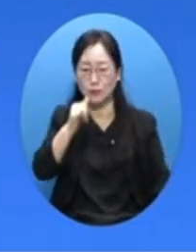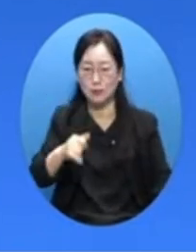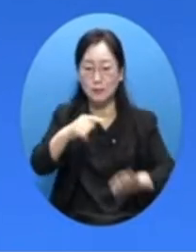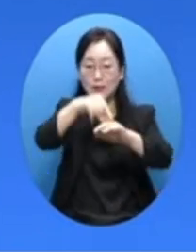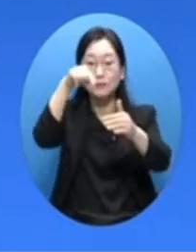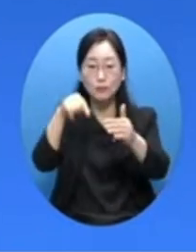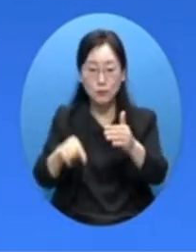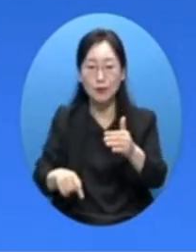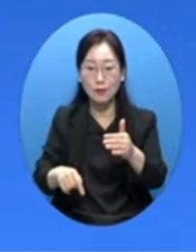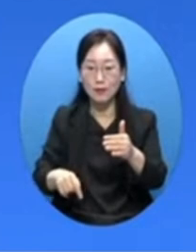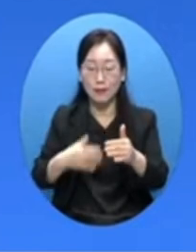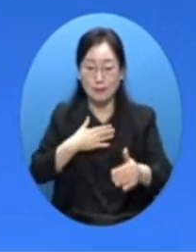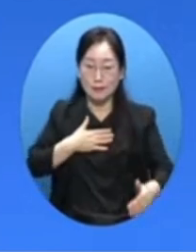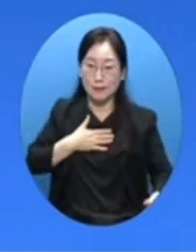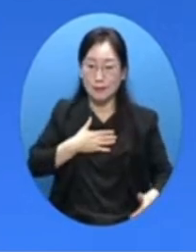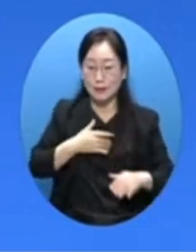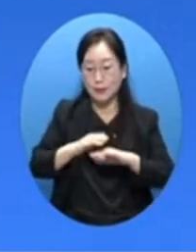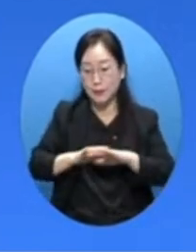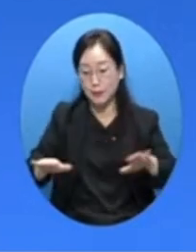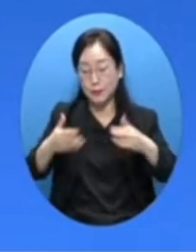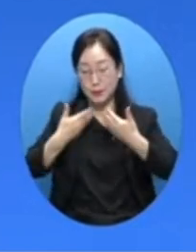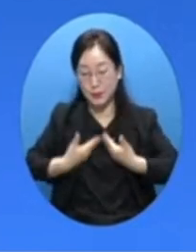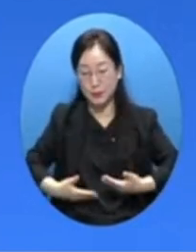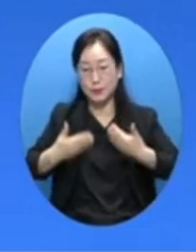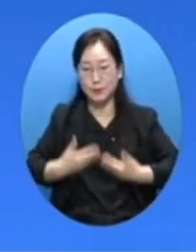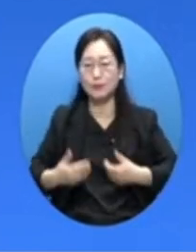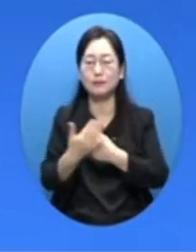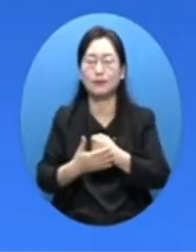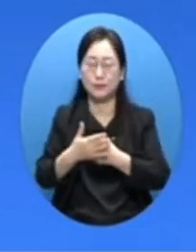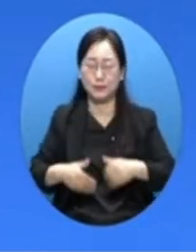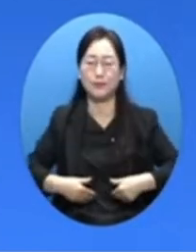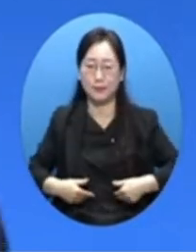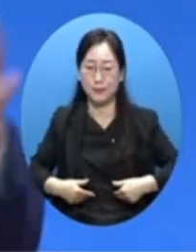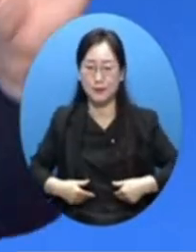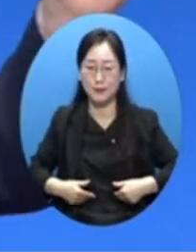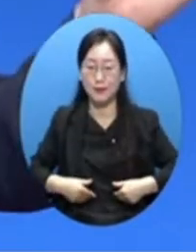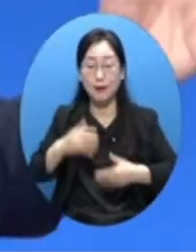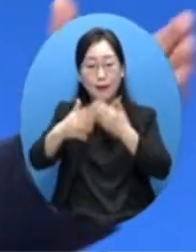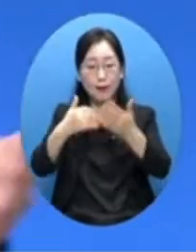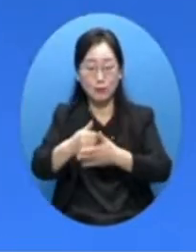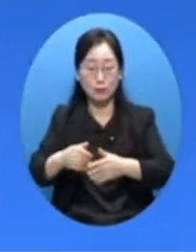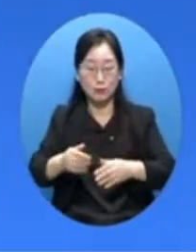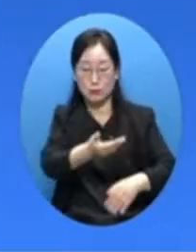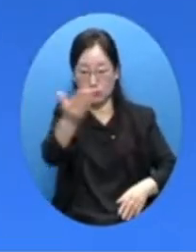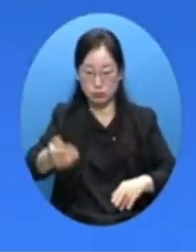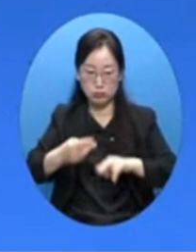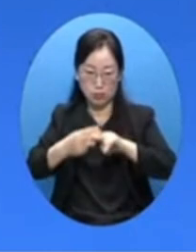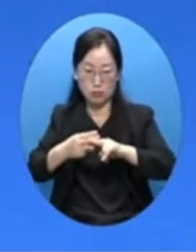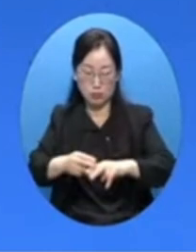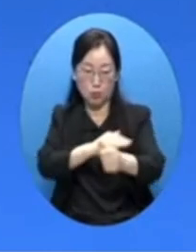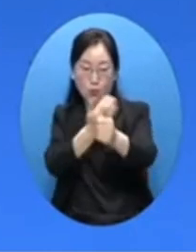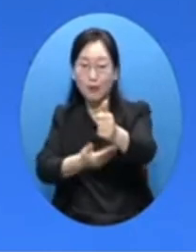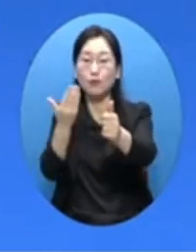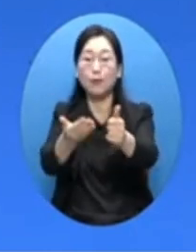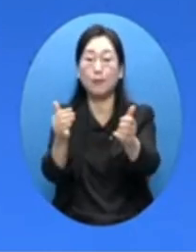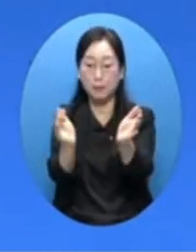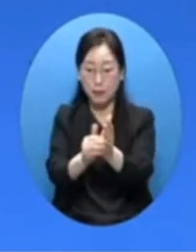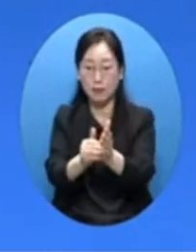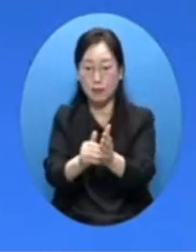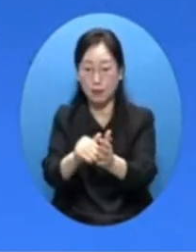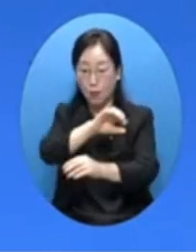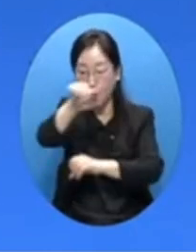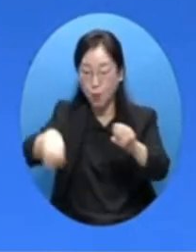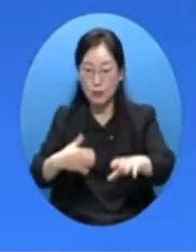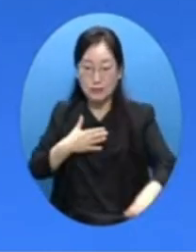마음속에 감정을 다스릴 수 있는 그러한 은혜가 있어야 됩니다. 하나님은 다 다스리라고 우리에게 다스리는 권한을 주셨는데